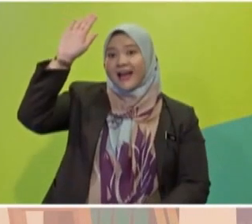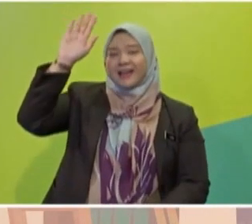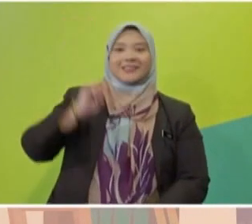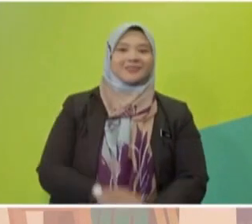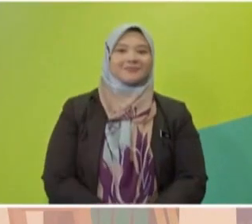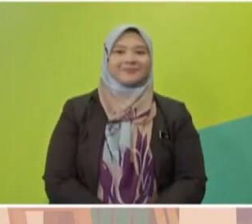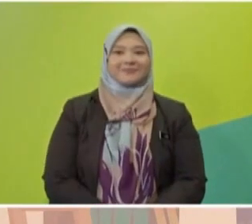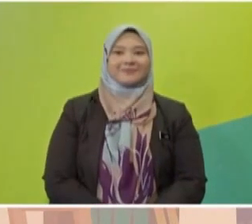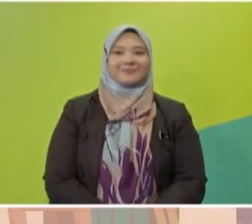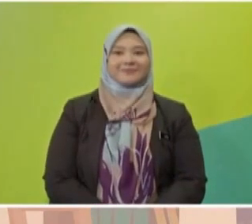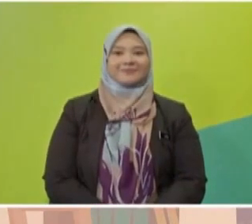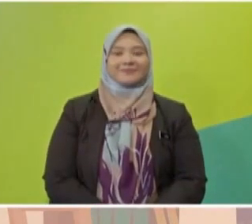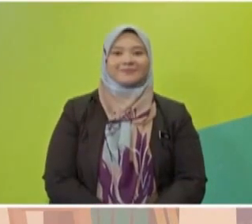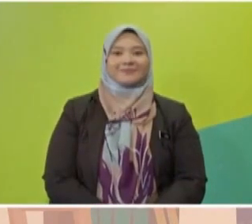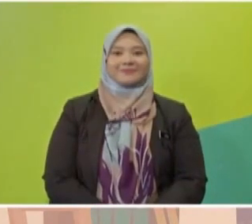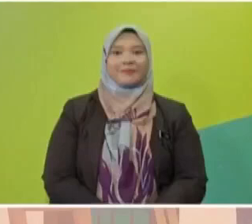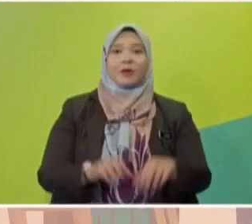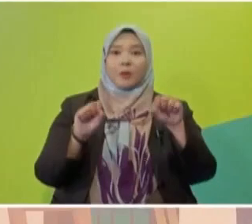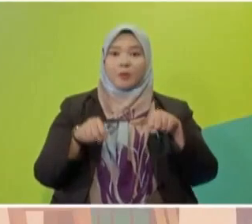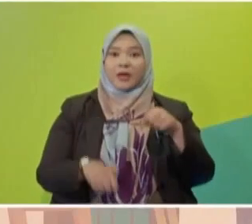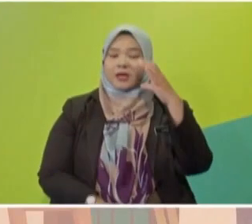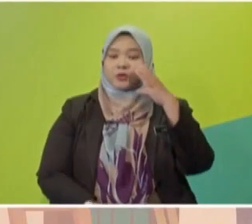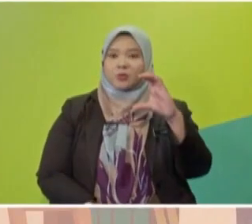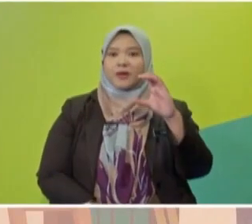baik. Silakan Husna. Silakan Husna.